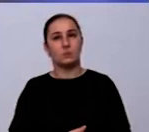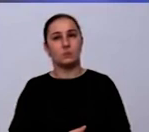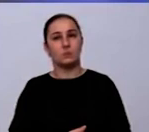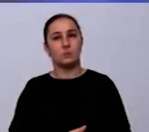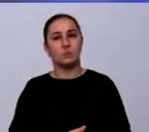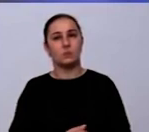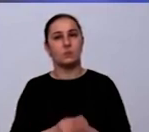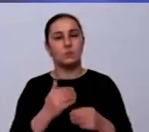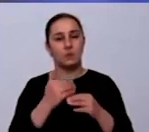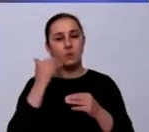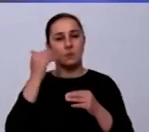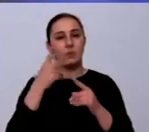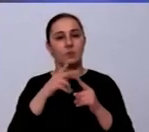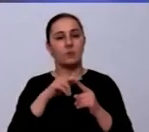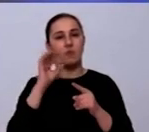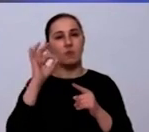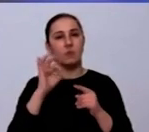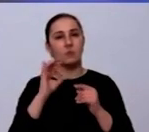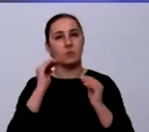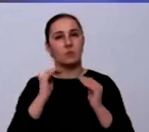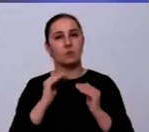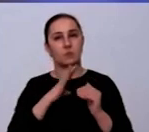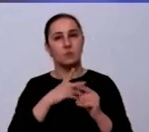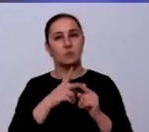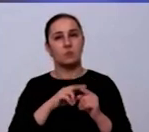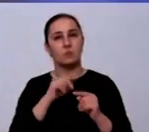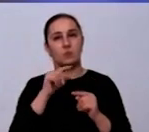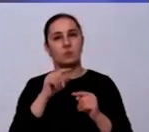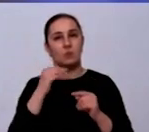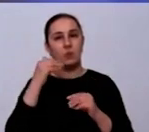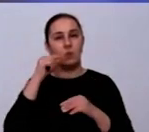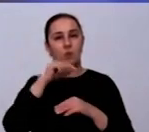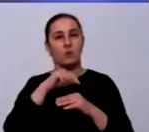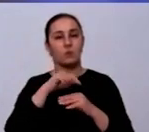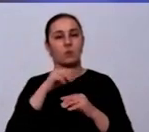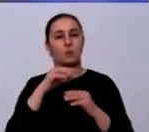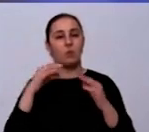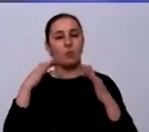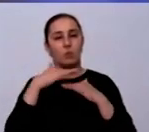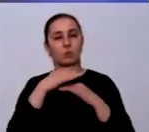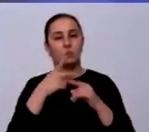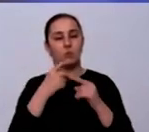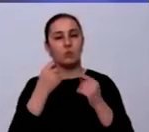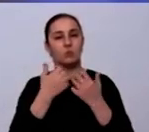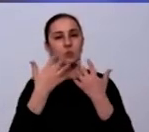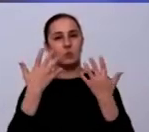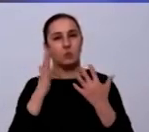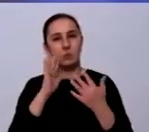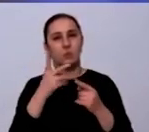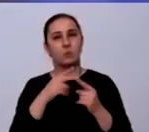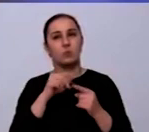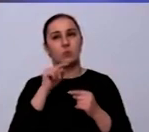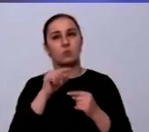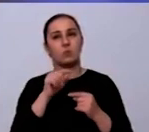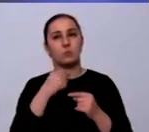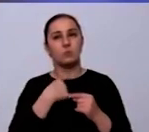Bu yerda tepa qismida, demak, foizini pasaytirdik, ya'ni orqa fondagi bulutlar biroz och rangda ko'rinadi. Shuning